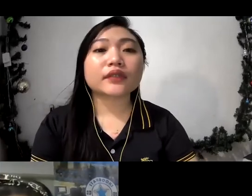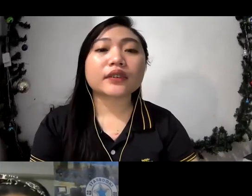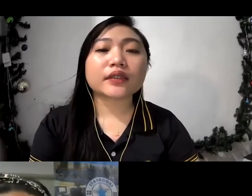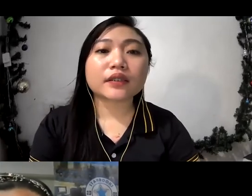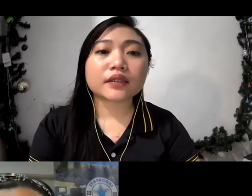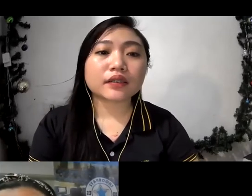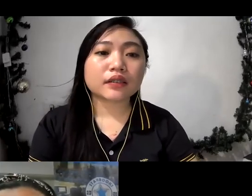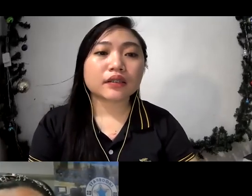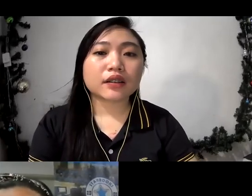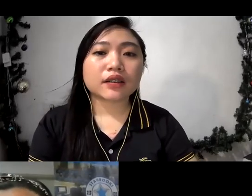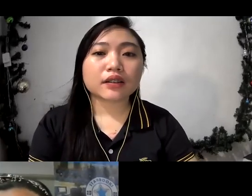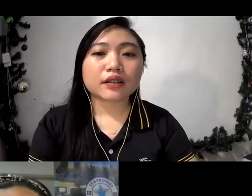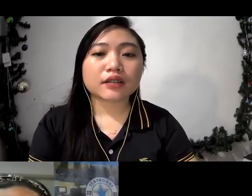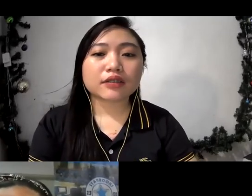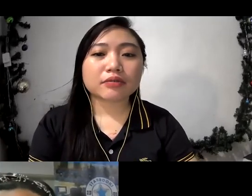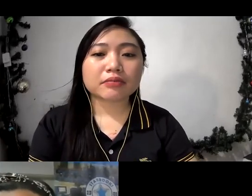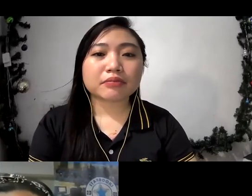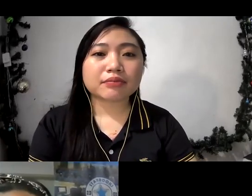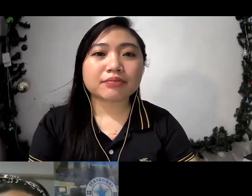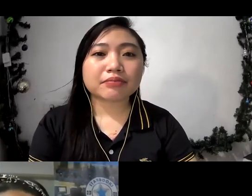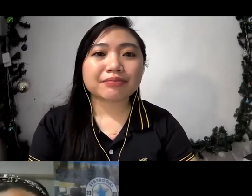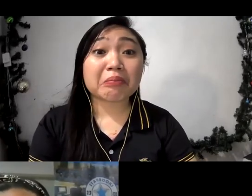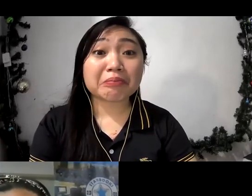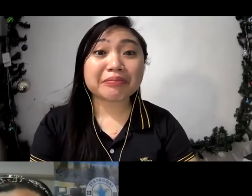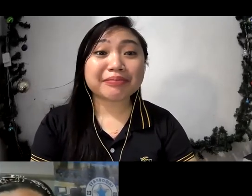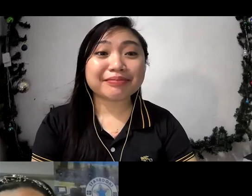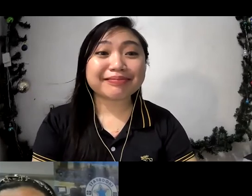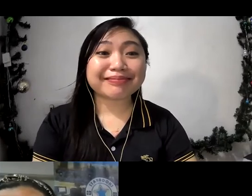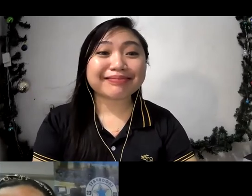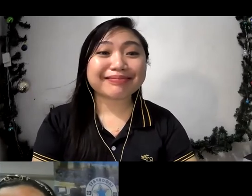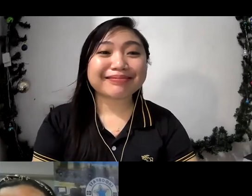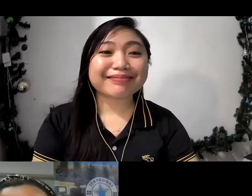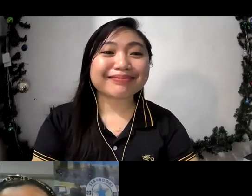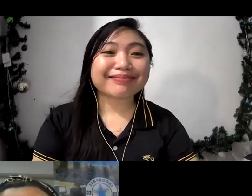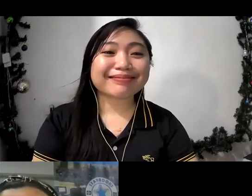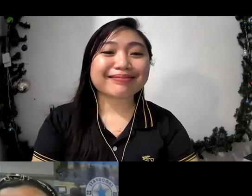salute daw, Ma'am Roda, our interpreter. So